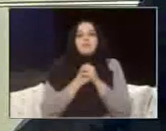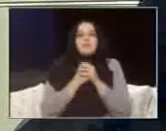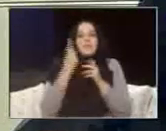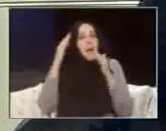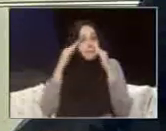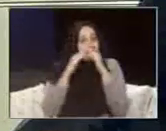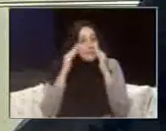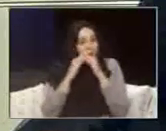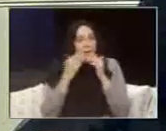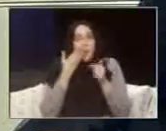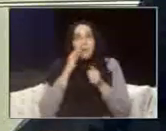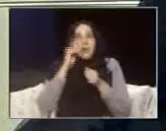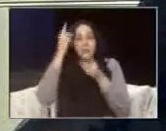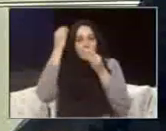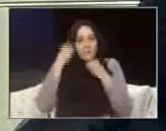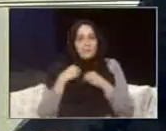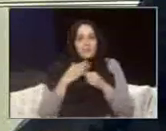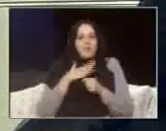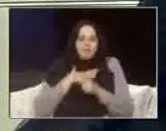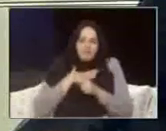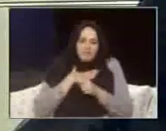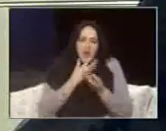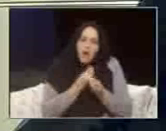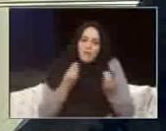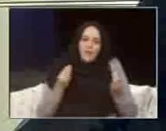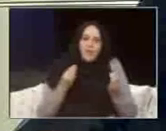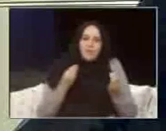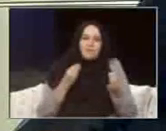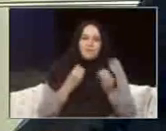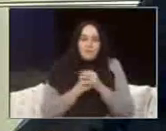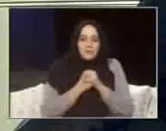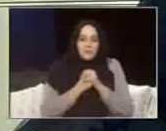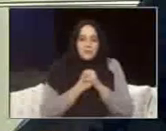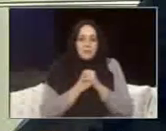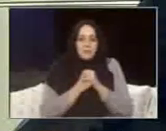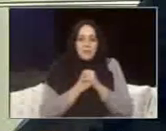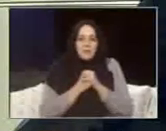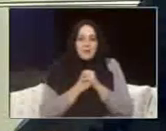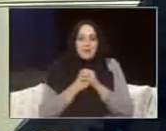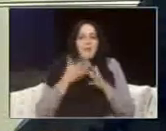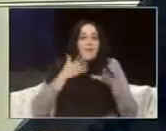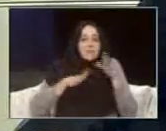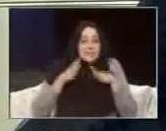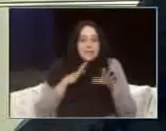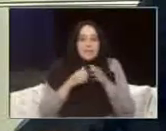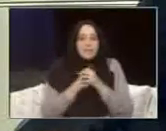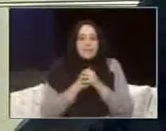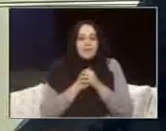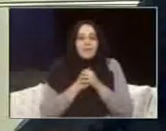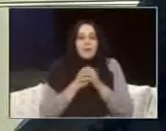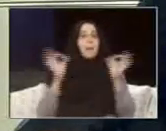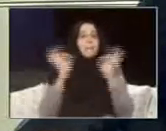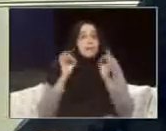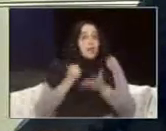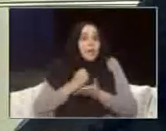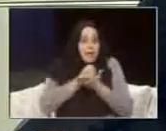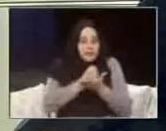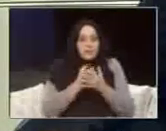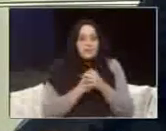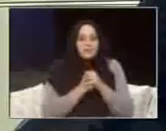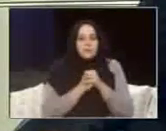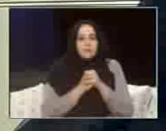دار وحنيت عليهم كي شغل ولادي وتعبت عليهم وما كاش واحد يعاونني.